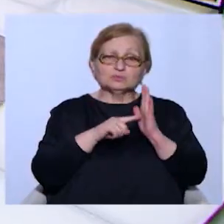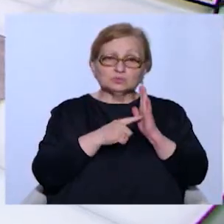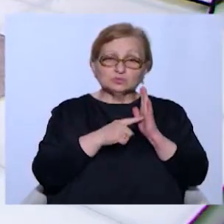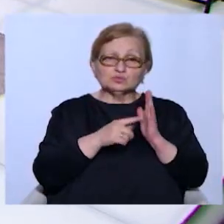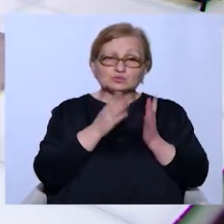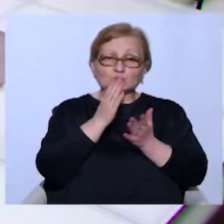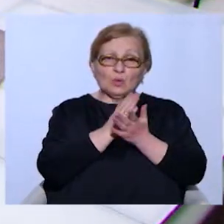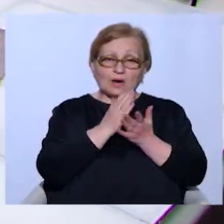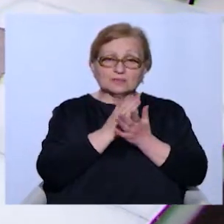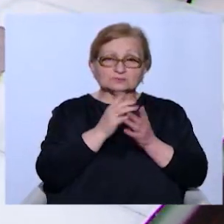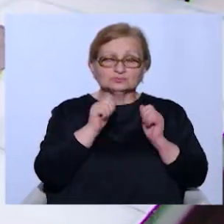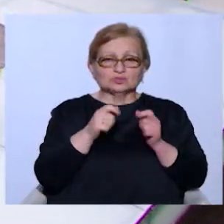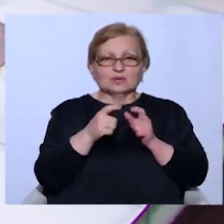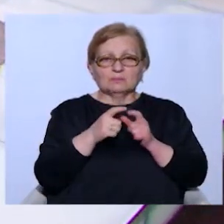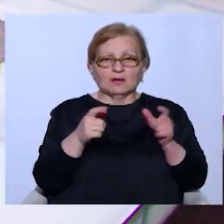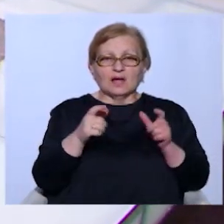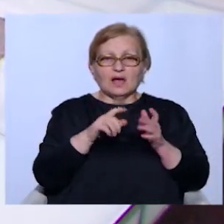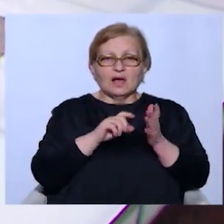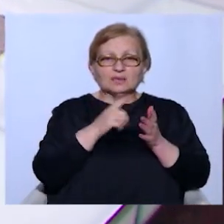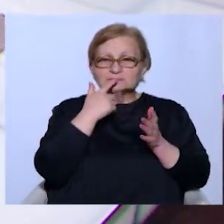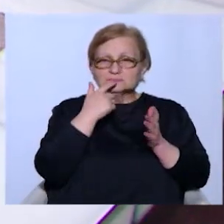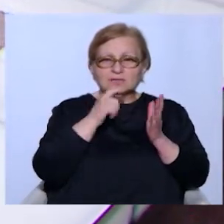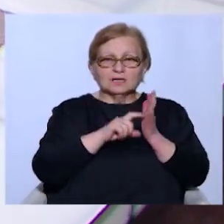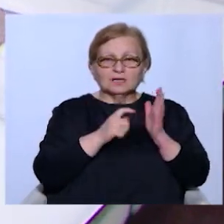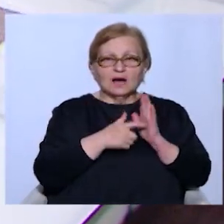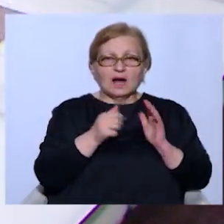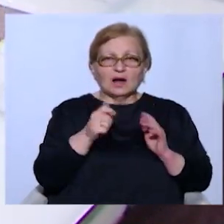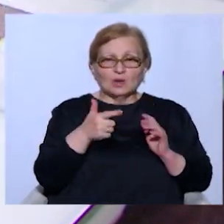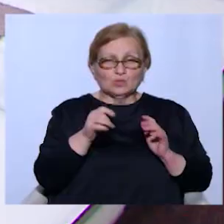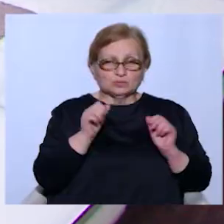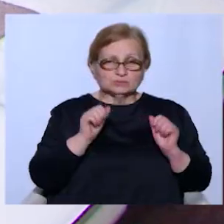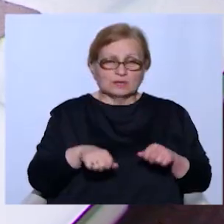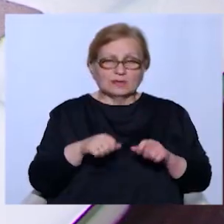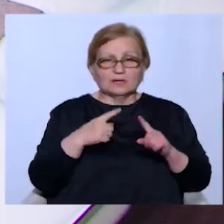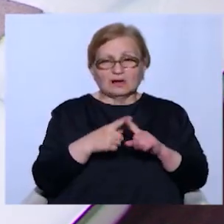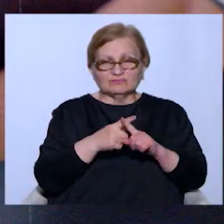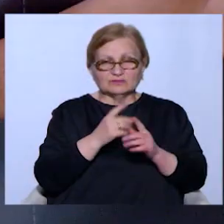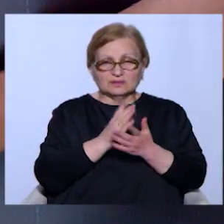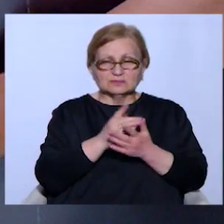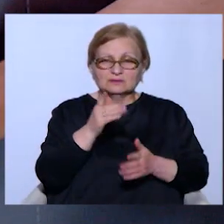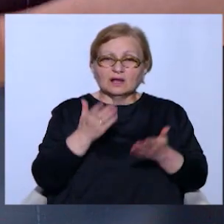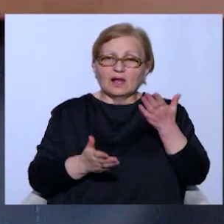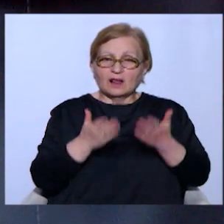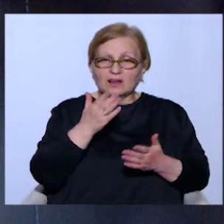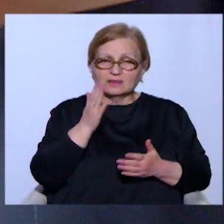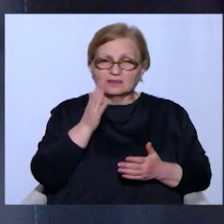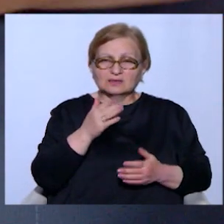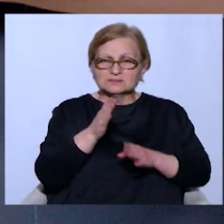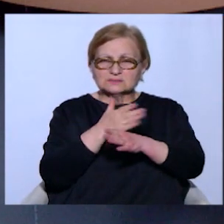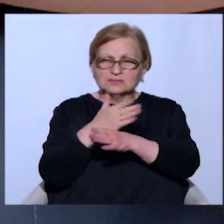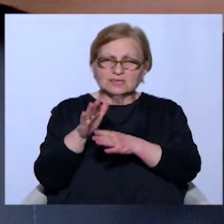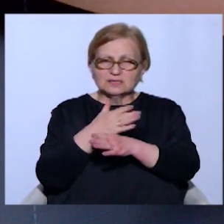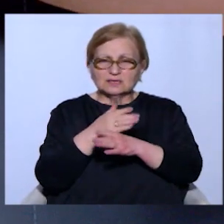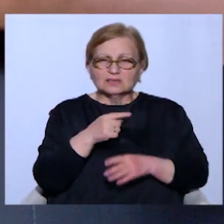თუ არის აგური, შეიძლება იყოს ტუზი. ამიტომ ამ შემთხვევაში თუ არის კვეთა, მაშინ ჯამური ალბათობა იქნება, ცალ-ცალკე